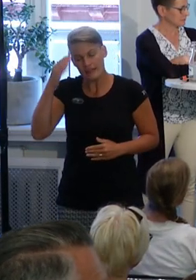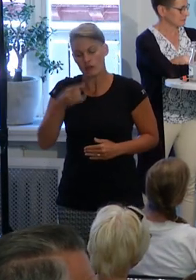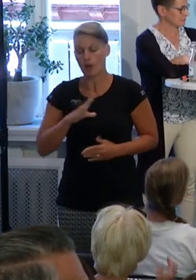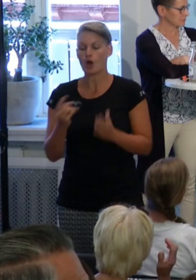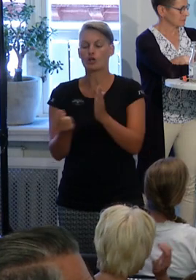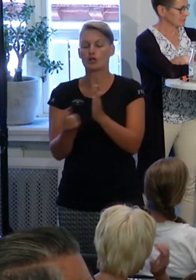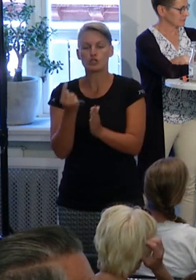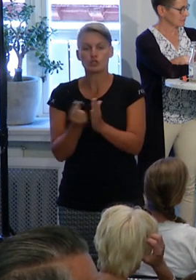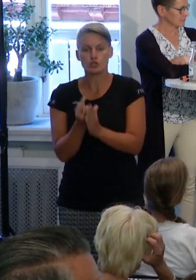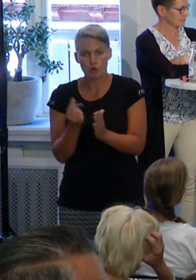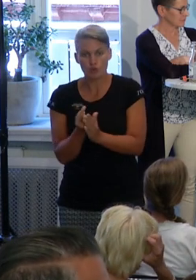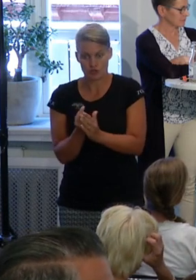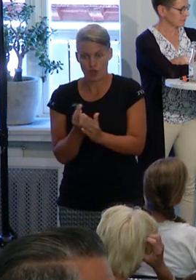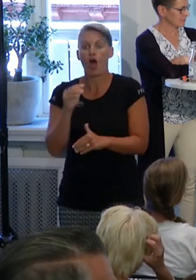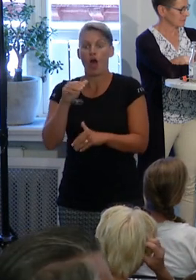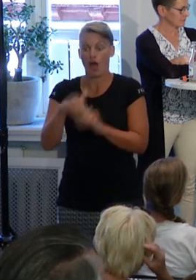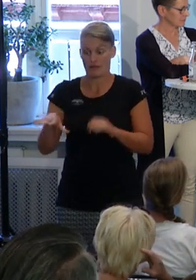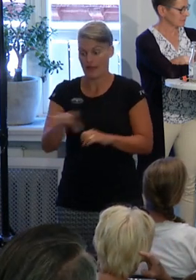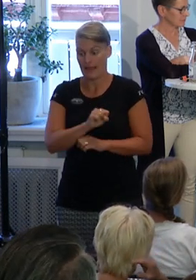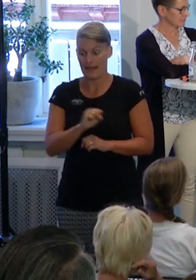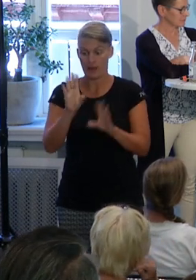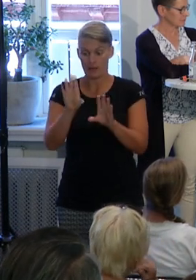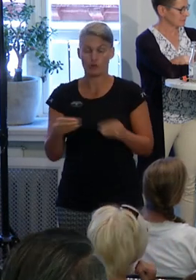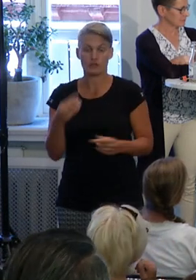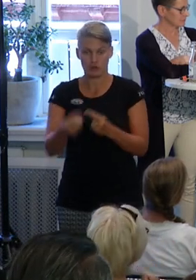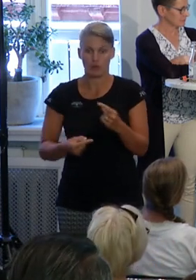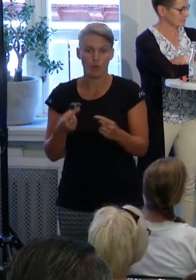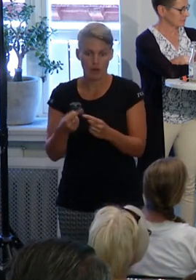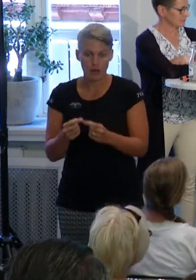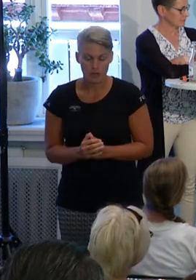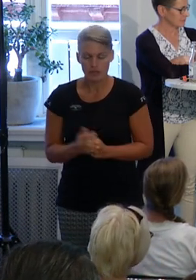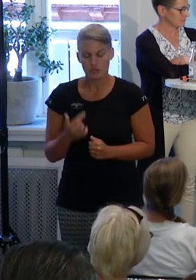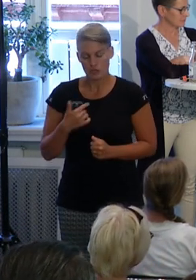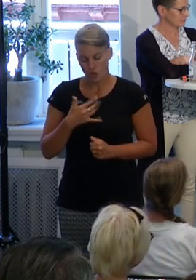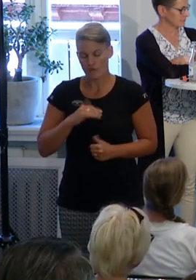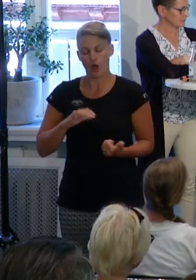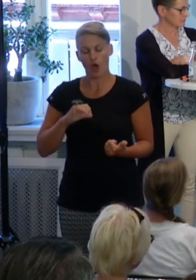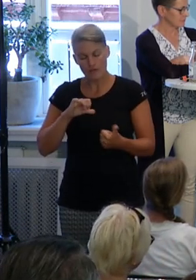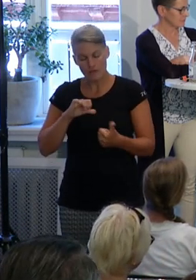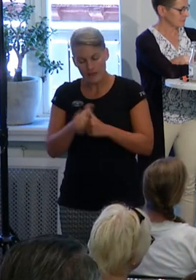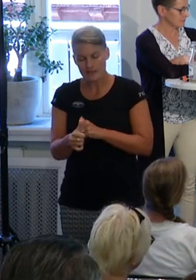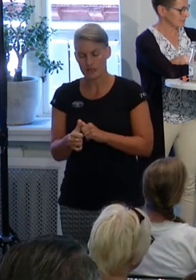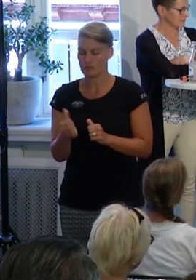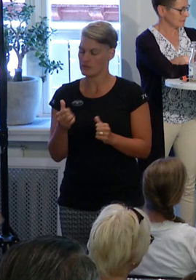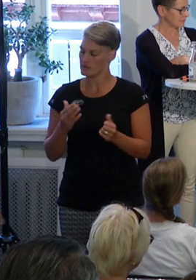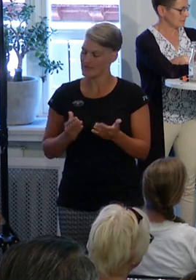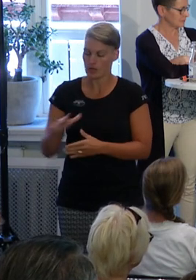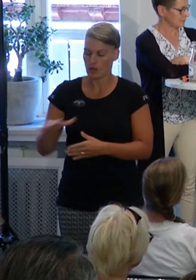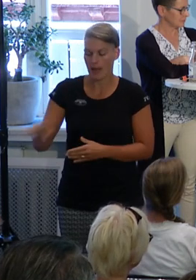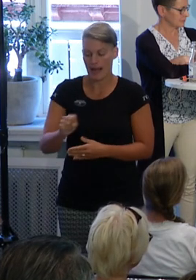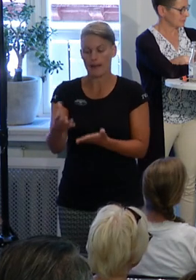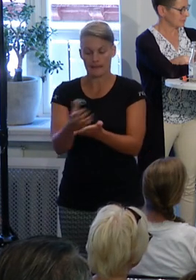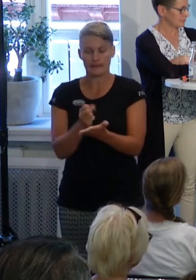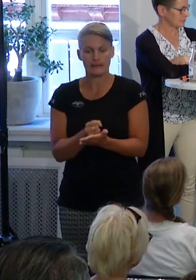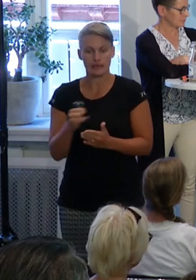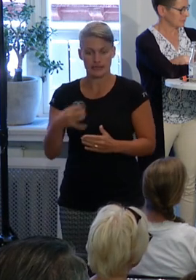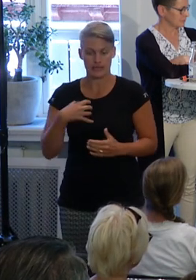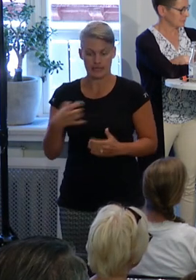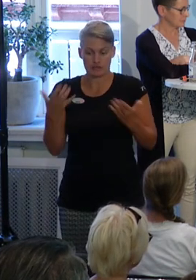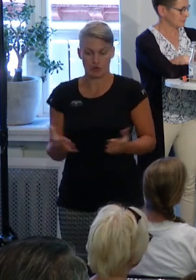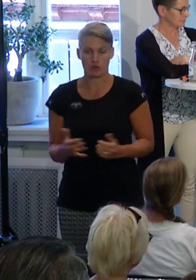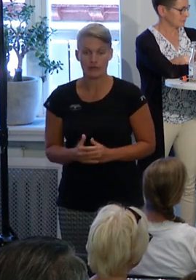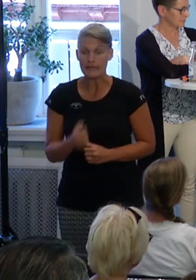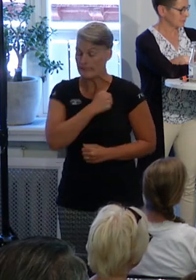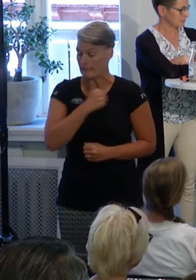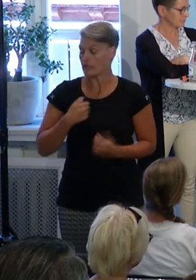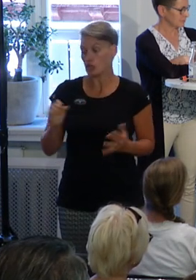över budgetår. Och därför skulle jag gärna vilja se en blocköverskridande överenskommelse i riksdagen. Och vi har ju en regering som är väldigt